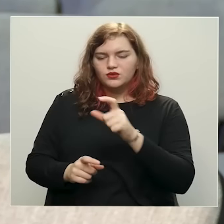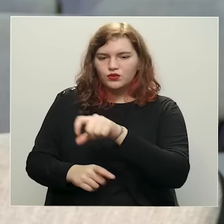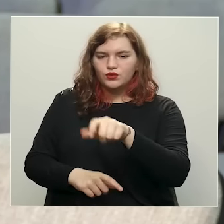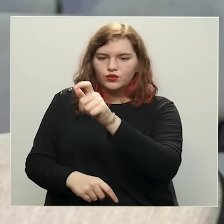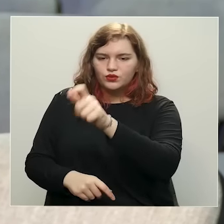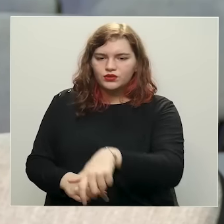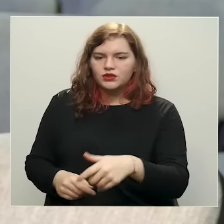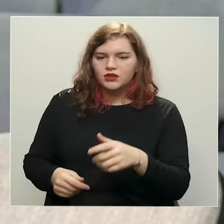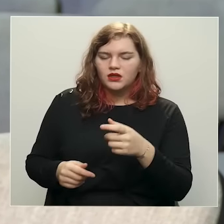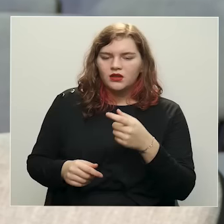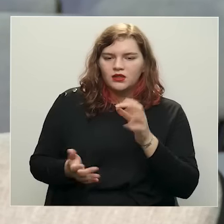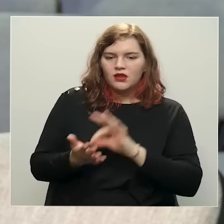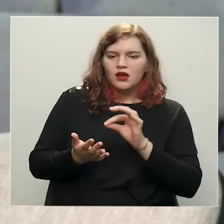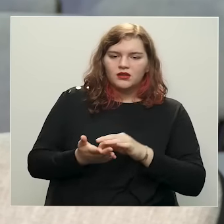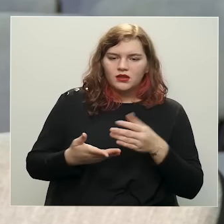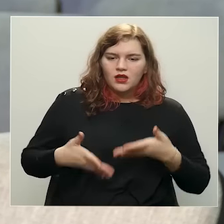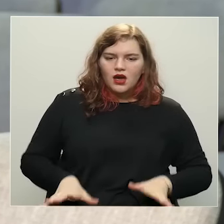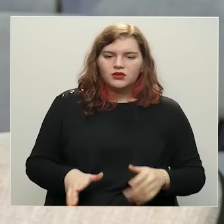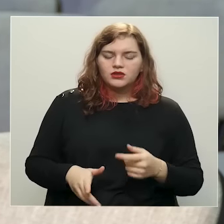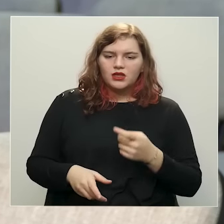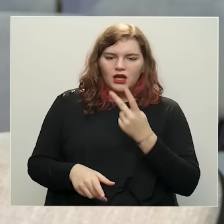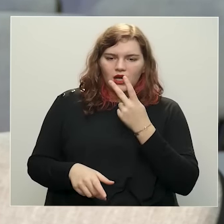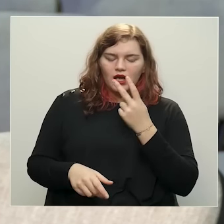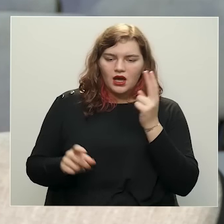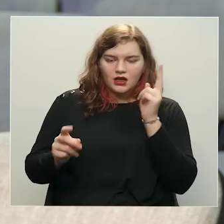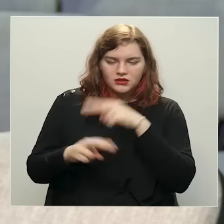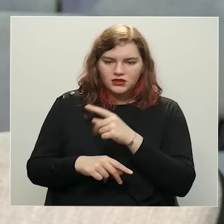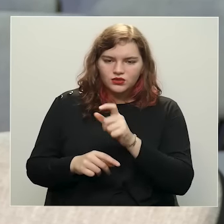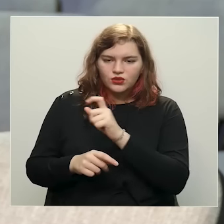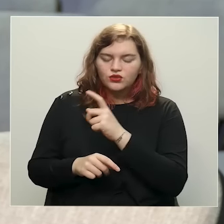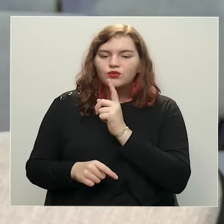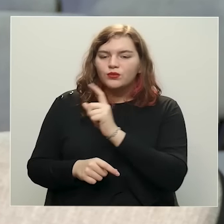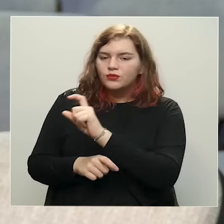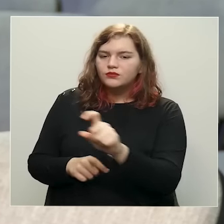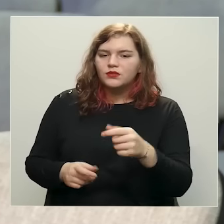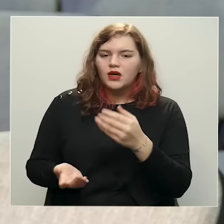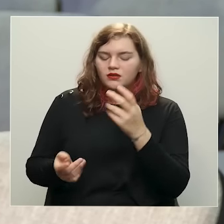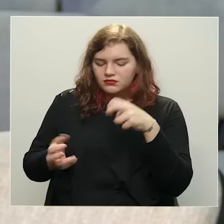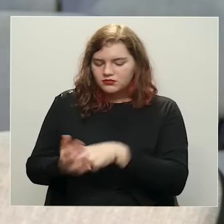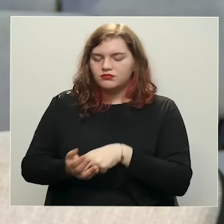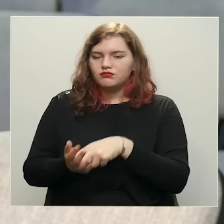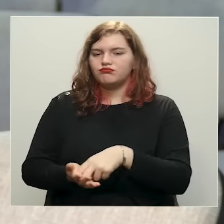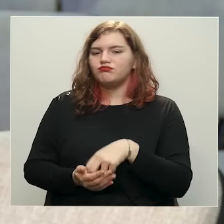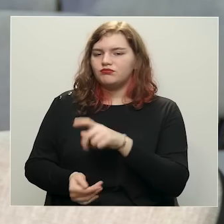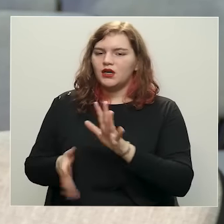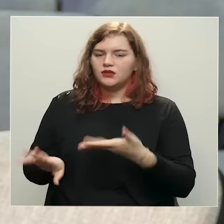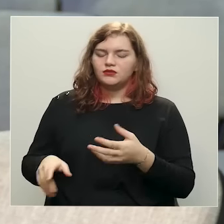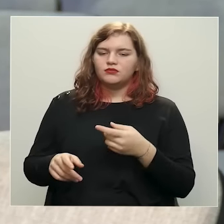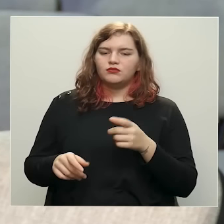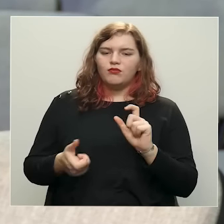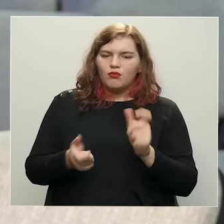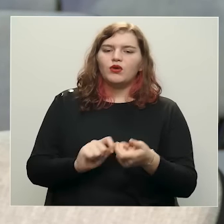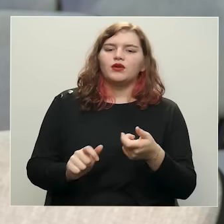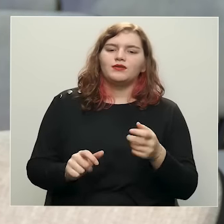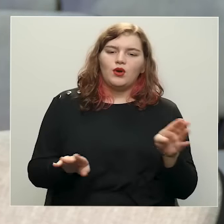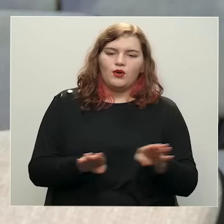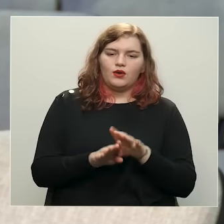era data lui de naștere, a avut impresia că este și numele lui acolo, și acolo s-a pus în genunchi lângă cruce, s-a pocăit